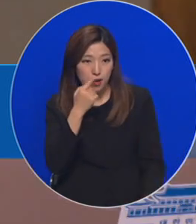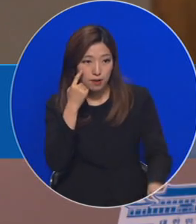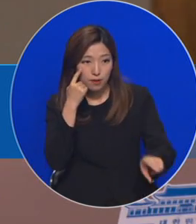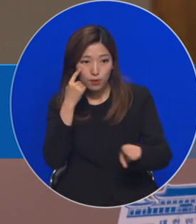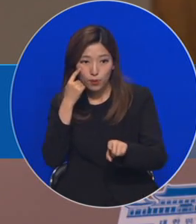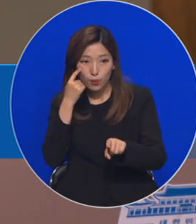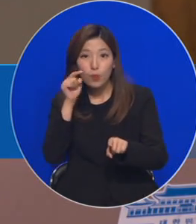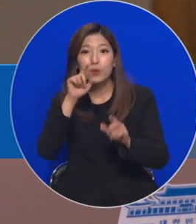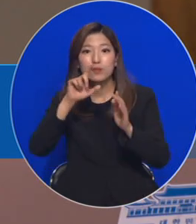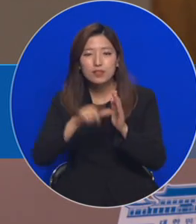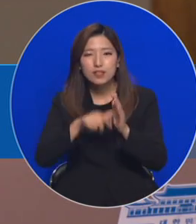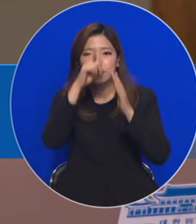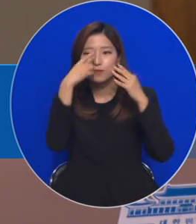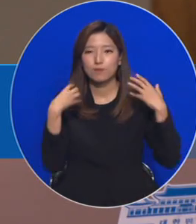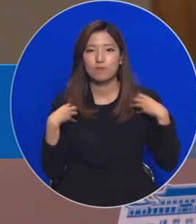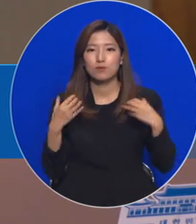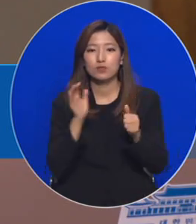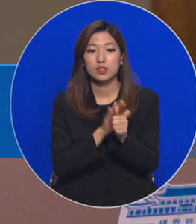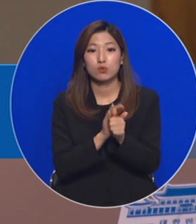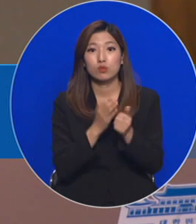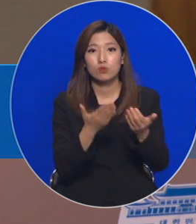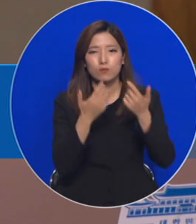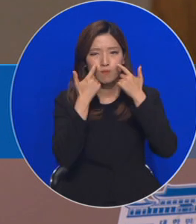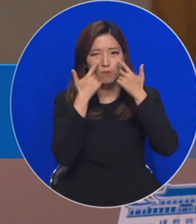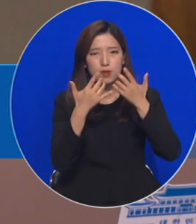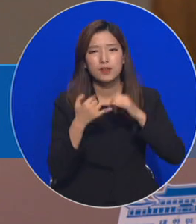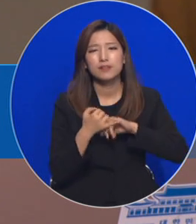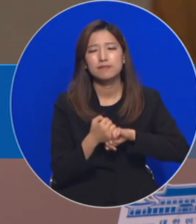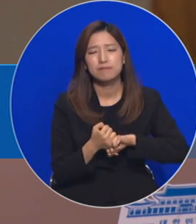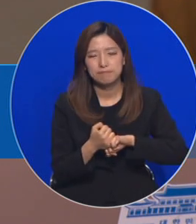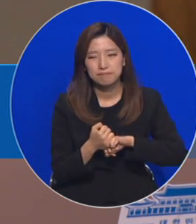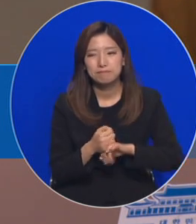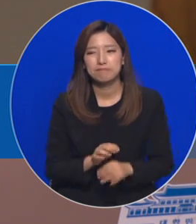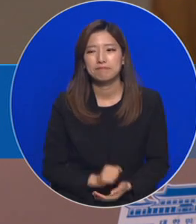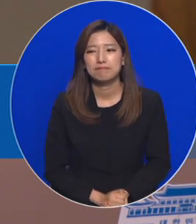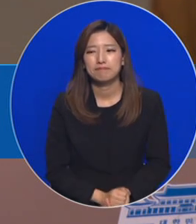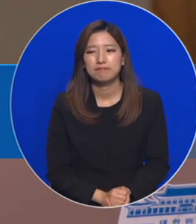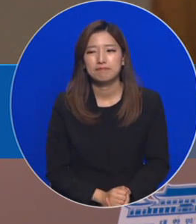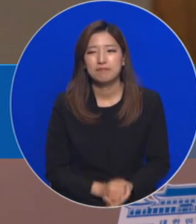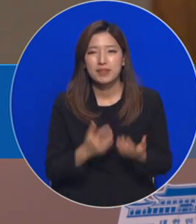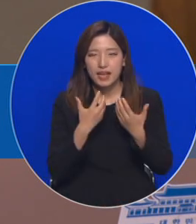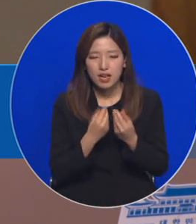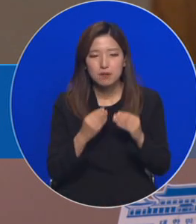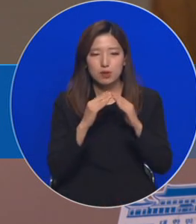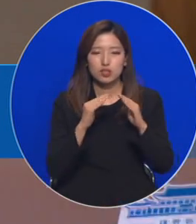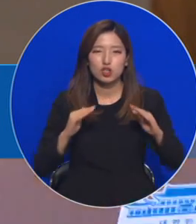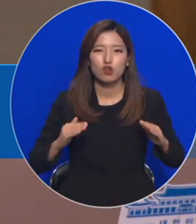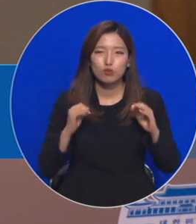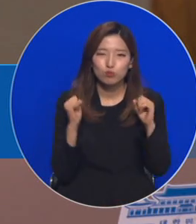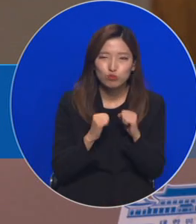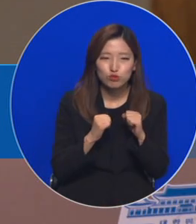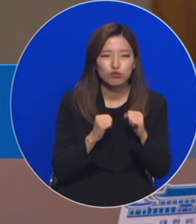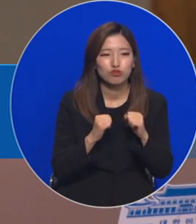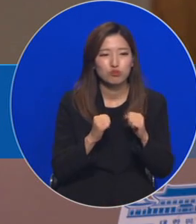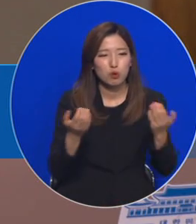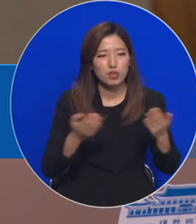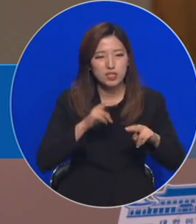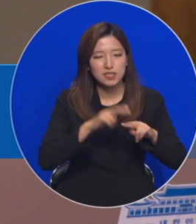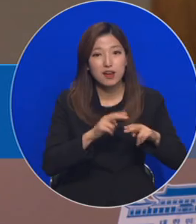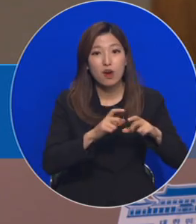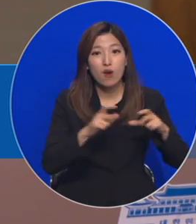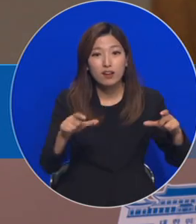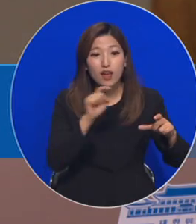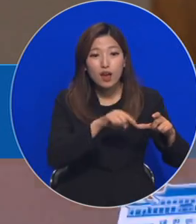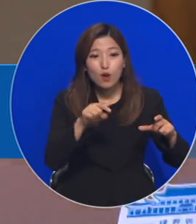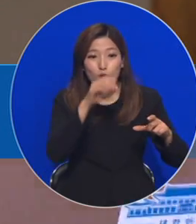적극 지원하겠습니다. 전북형 뉴딜, 경남형 뉴딜과 같이 지역별로 좋은 모범